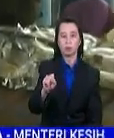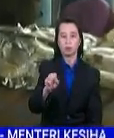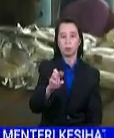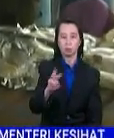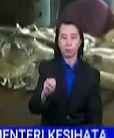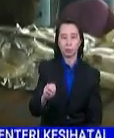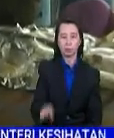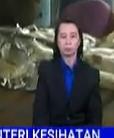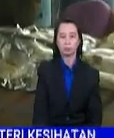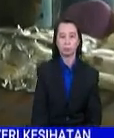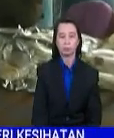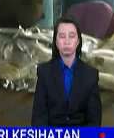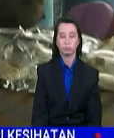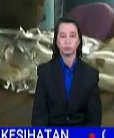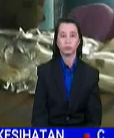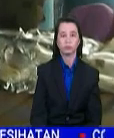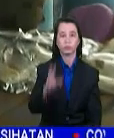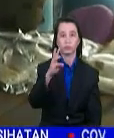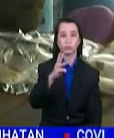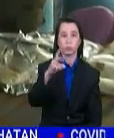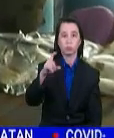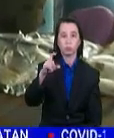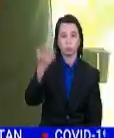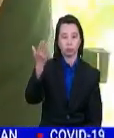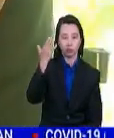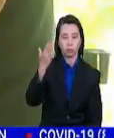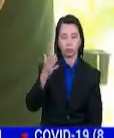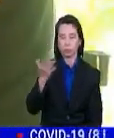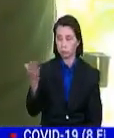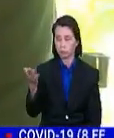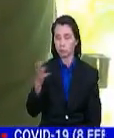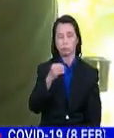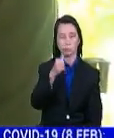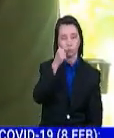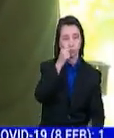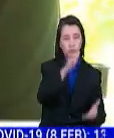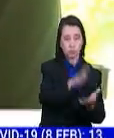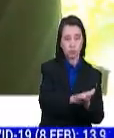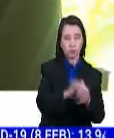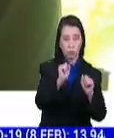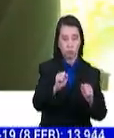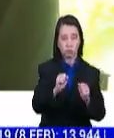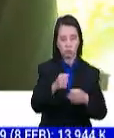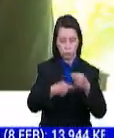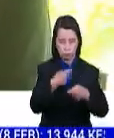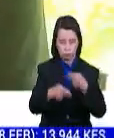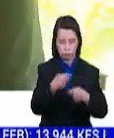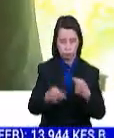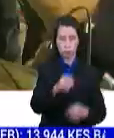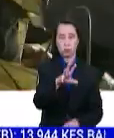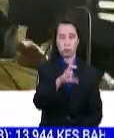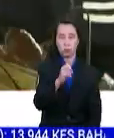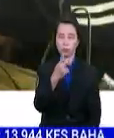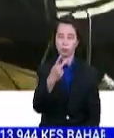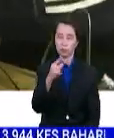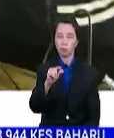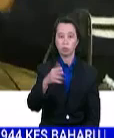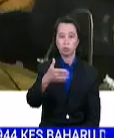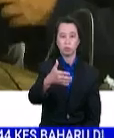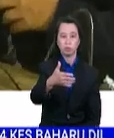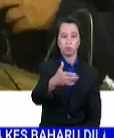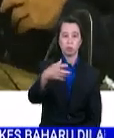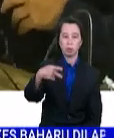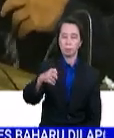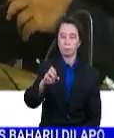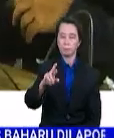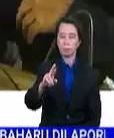Sejak lebih 6 bulan lalu, Muhammad Jalani Mat Juso bersama isteri Nurzaliza Mukhtar mampu memproses 50 kilogram ikan